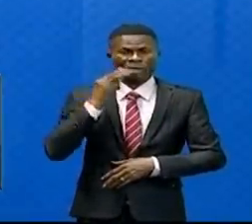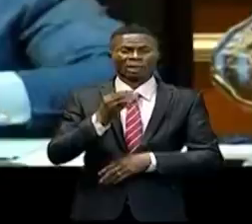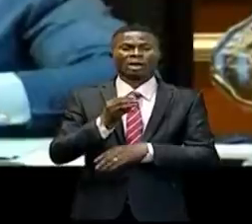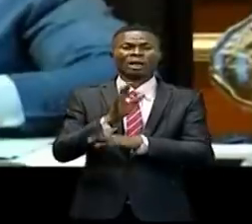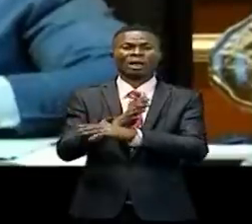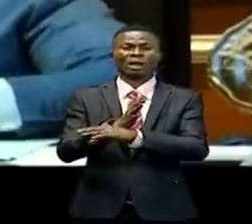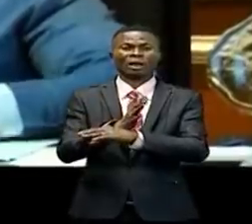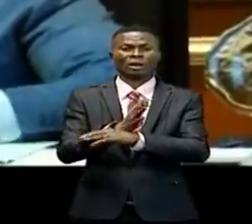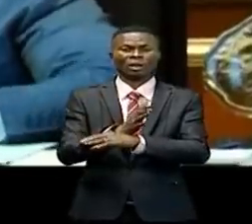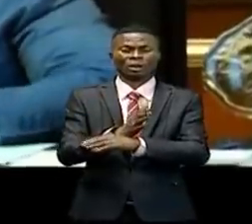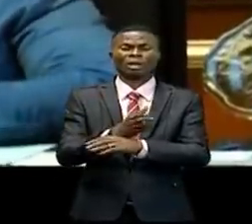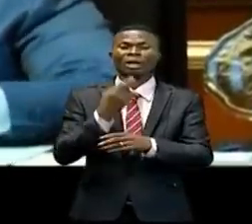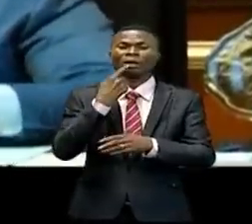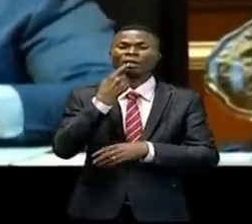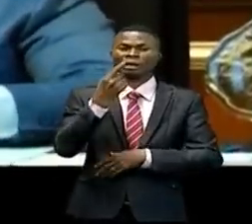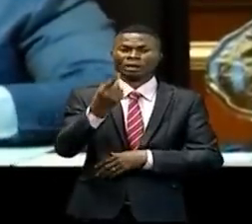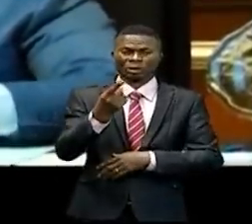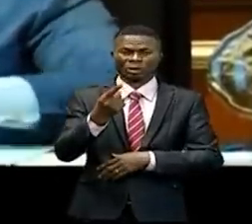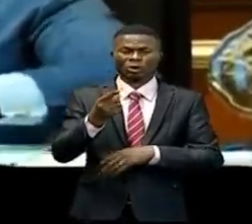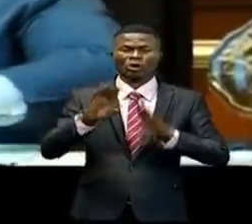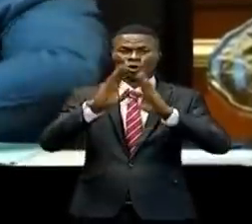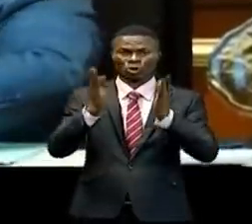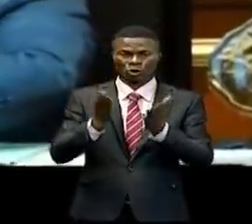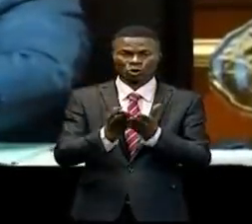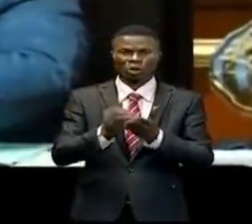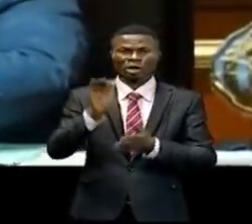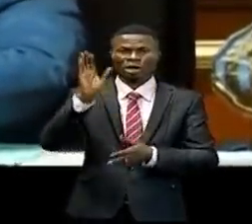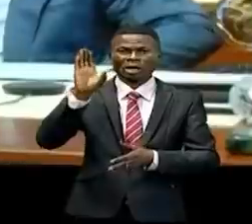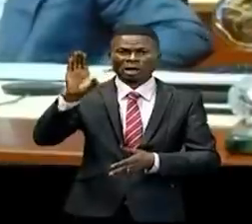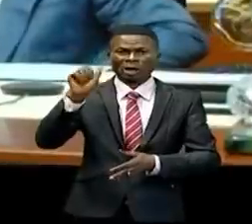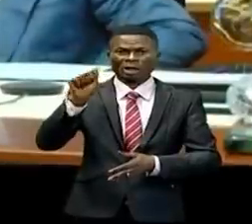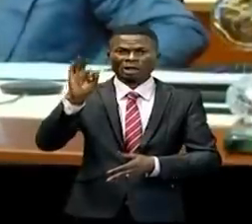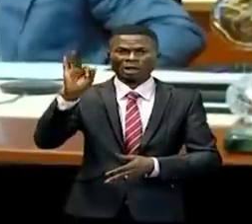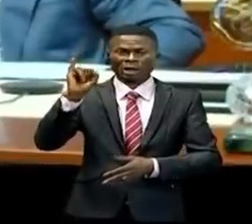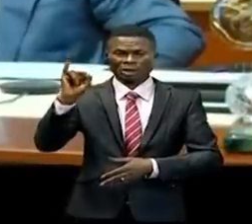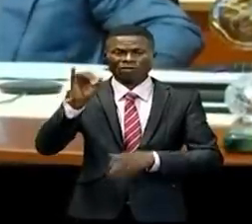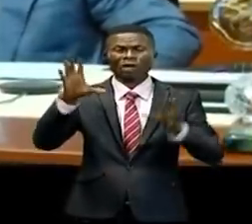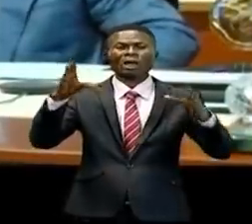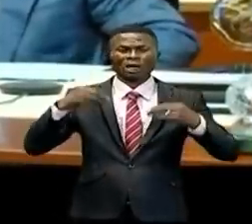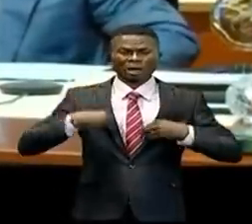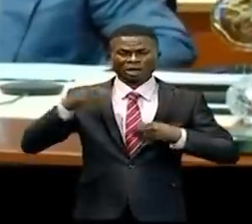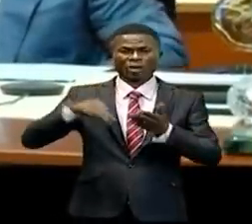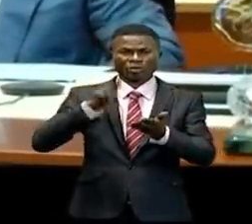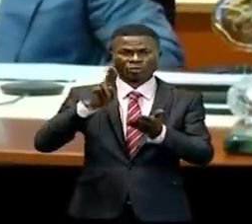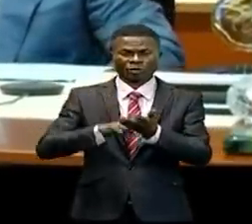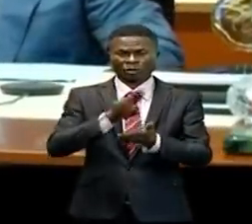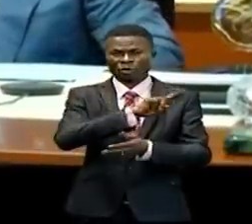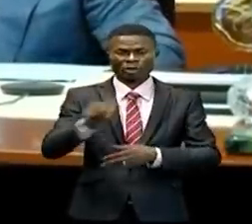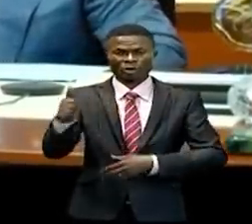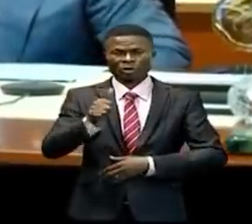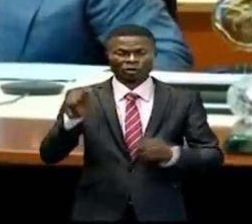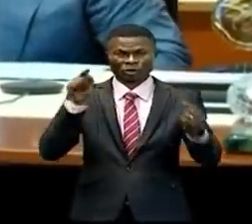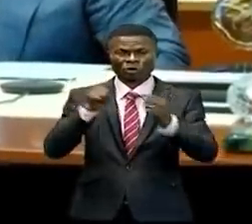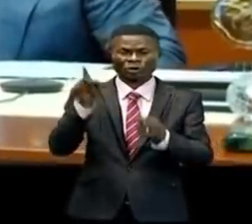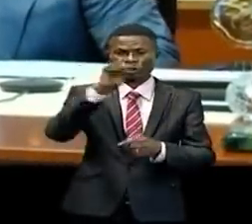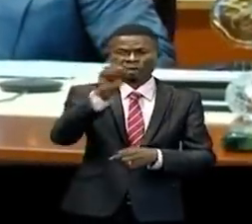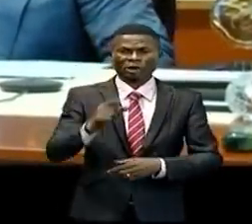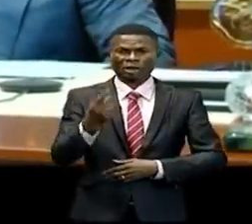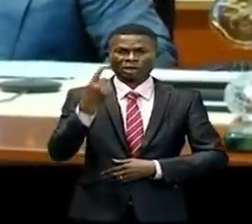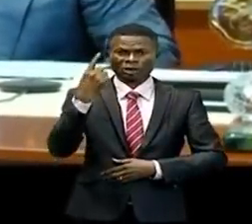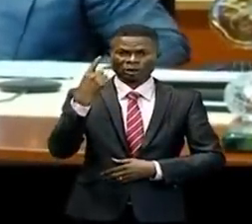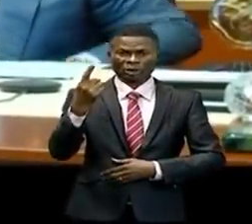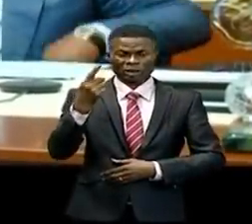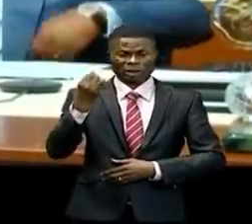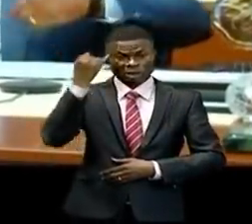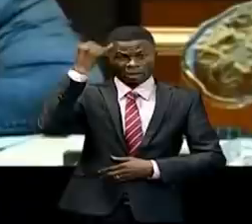Johnson une déclaration commune au nom de CAFI pour confirmer cet accord décennal 2021-2031 qui